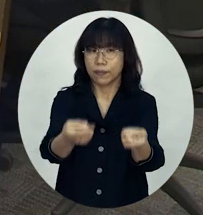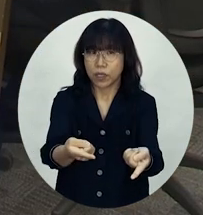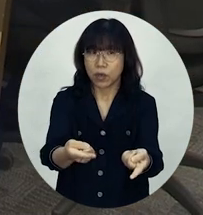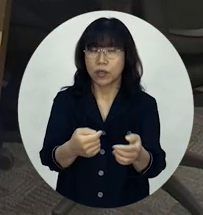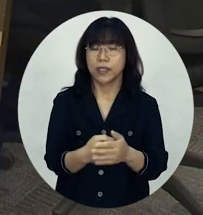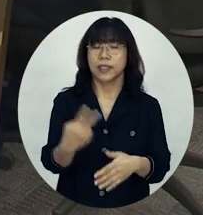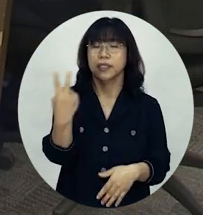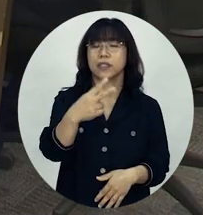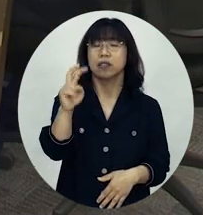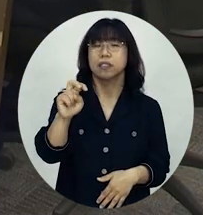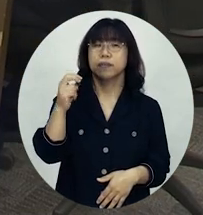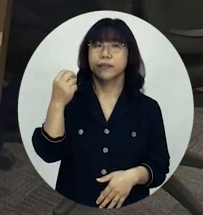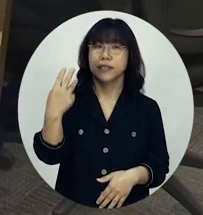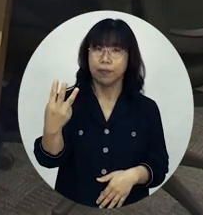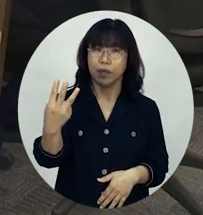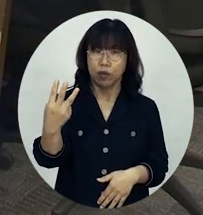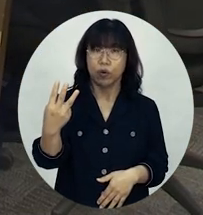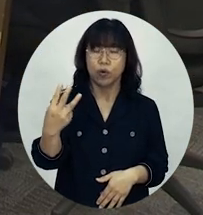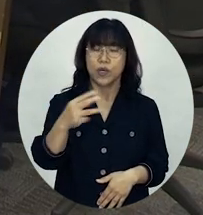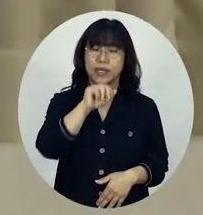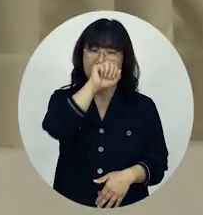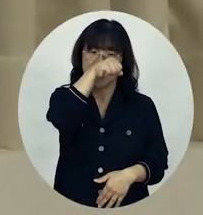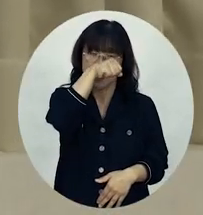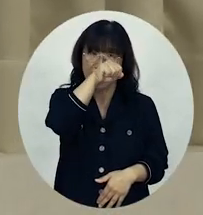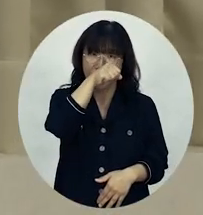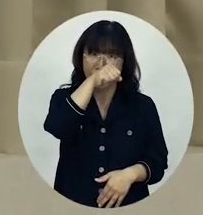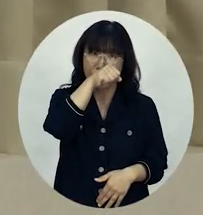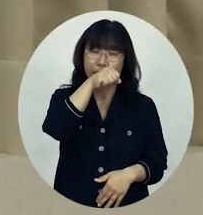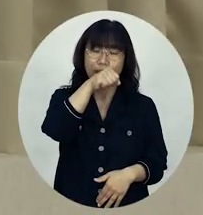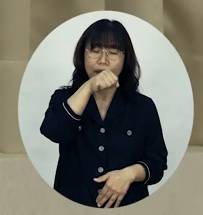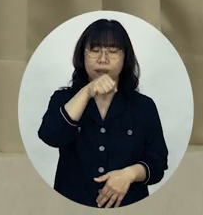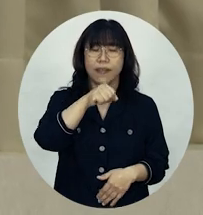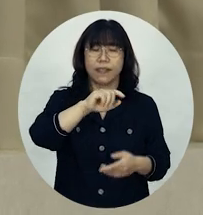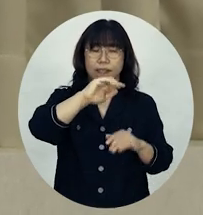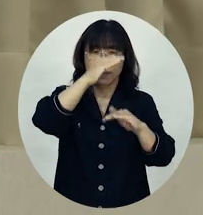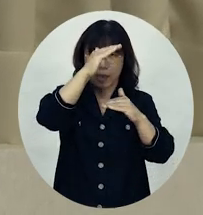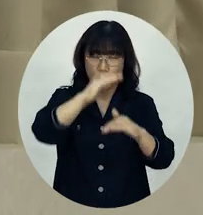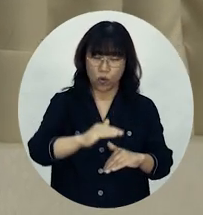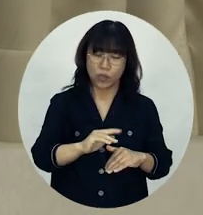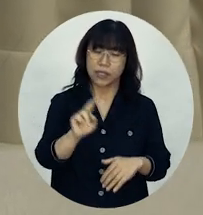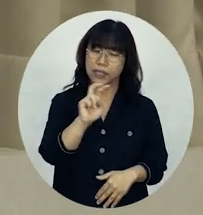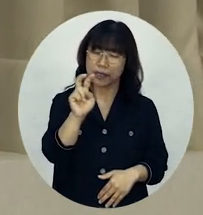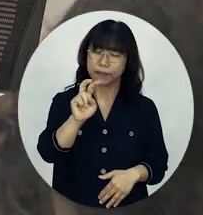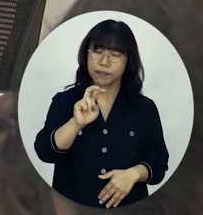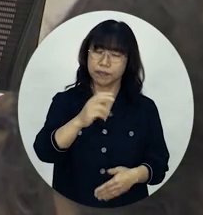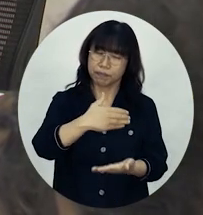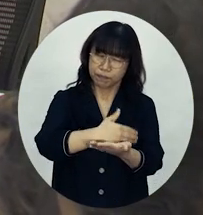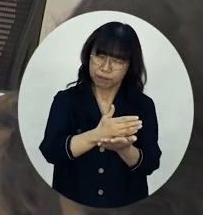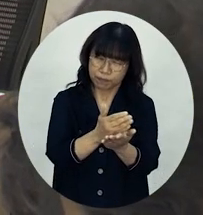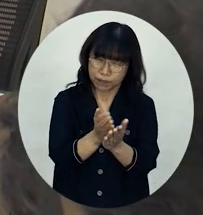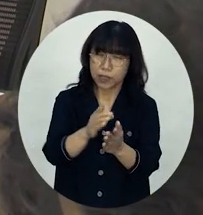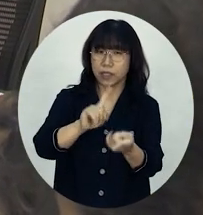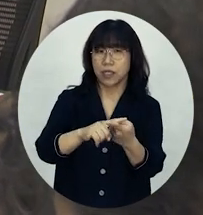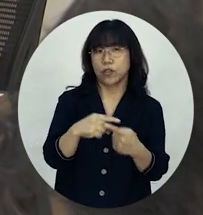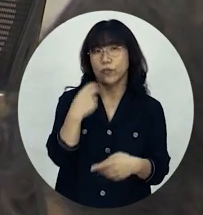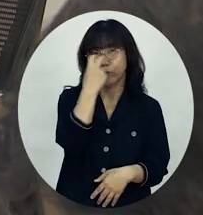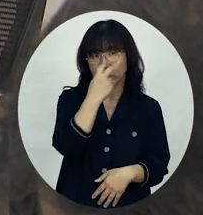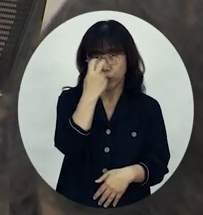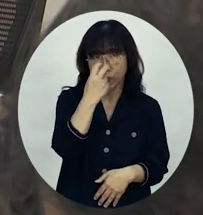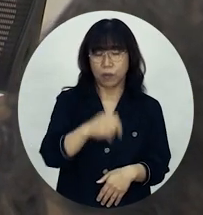본격적인 회의에서는 2013년도 예산에 반영 r 주민참여예산 세부사업 20권을 선정했습니다